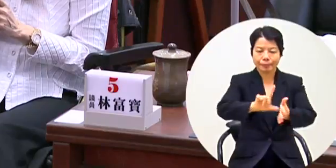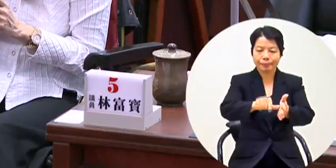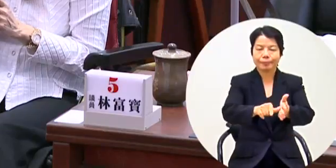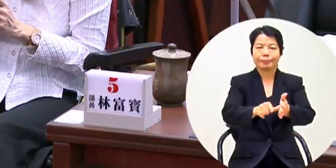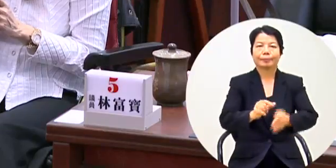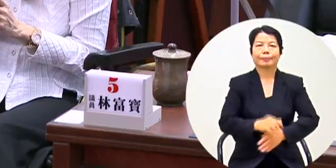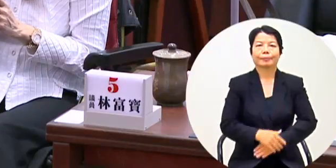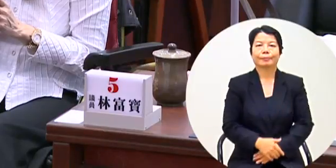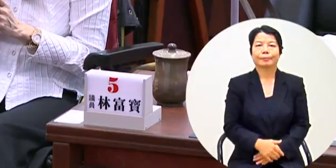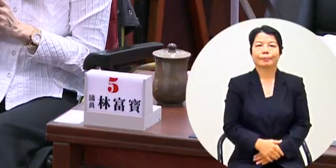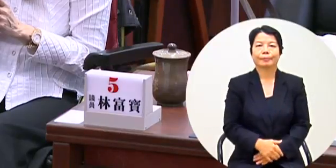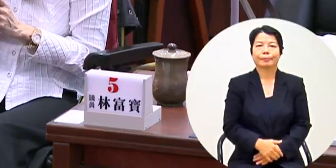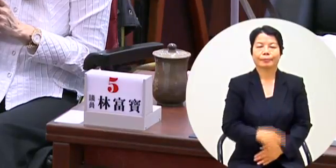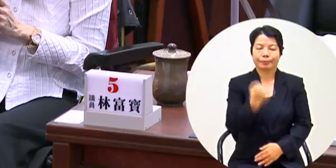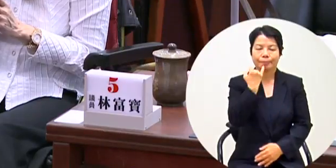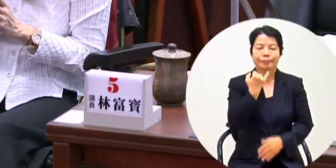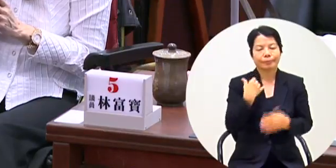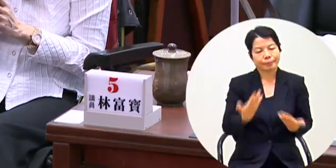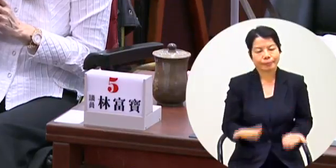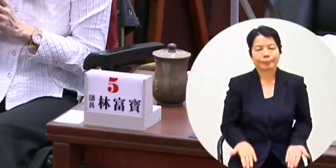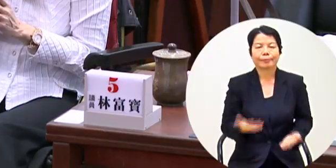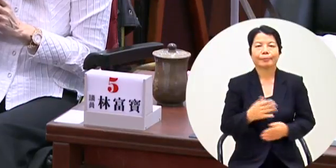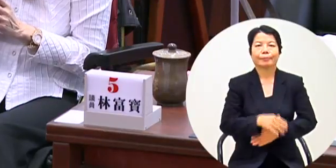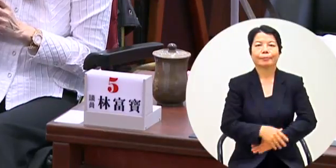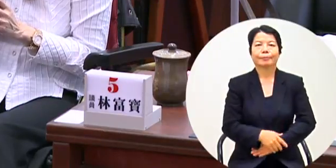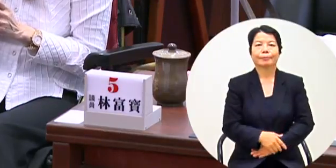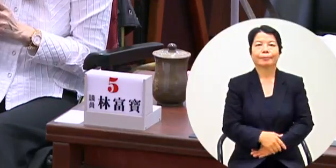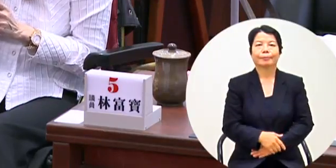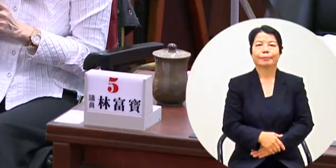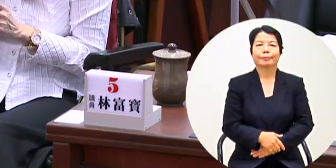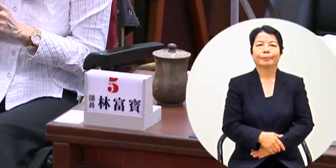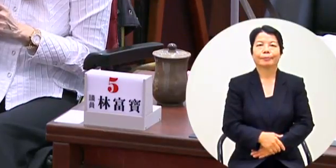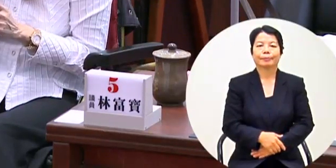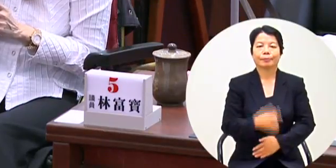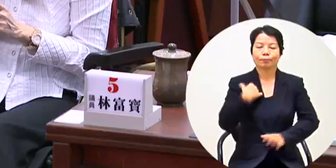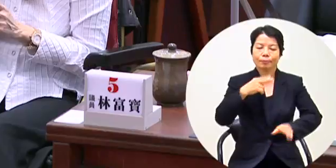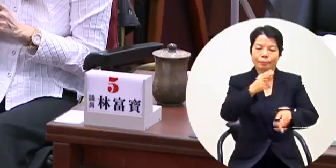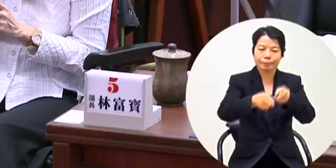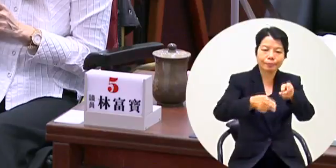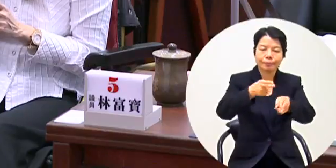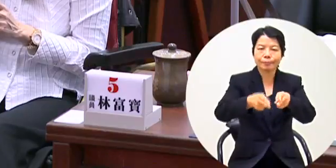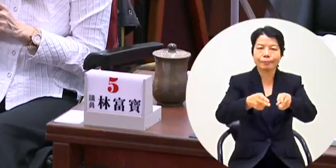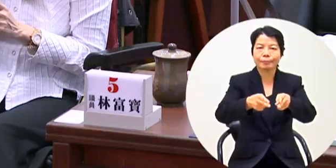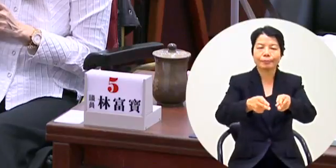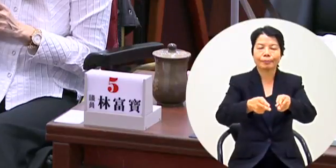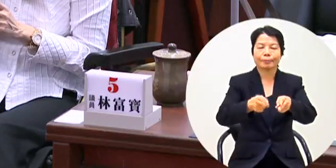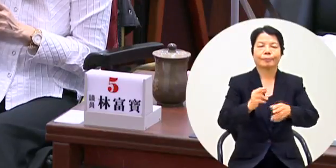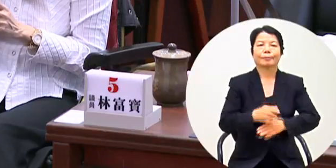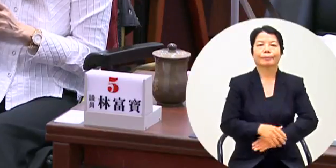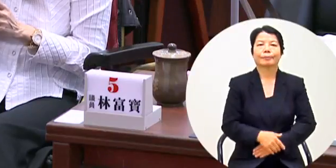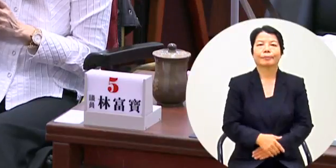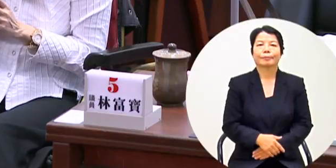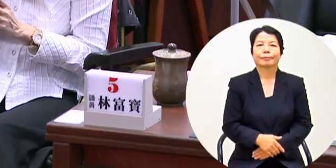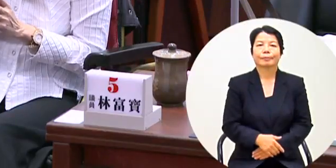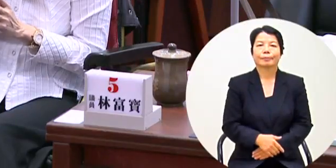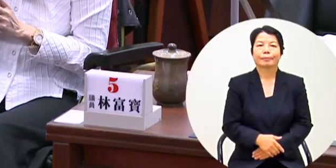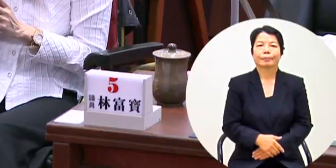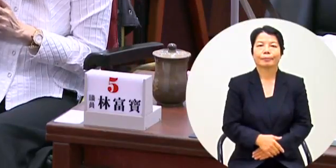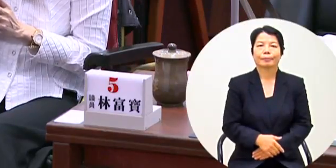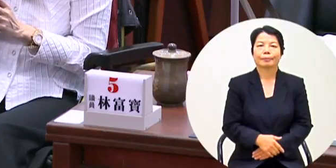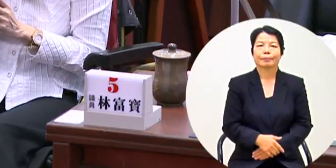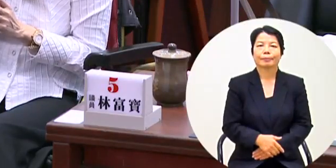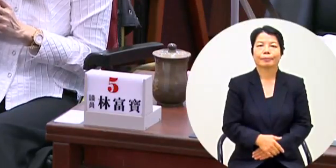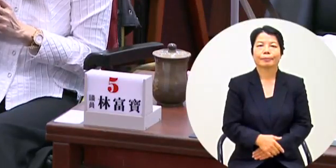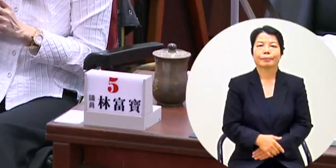自己的身体哈，让我在开刀过程当中没有得到大家的这